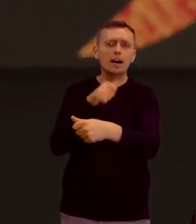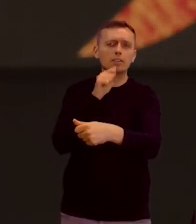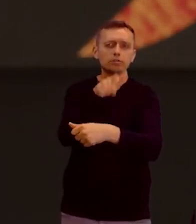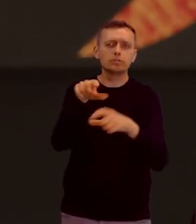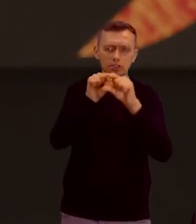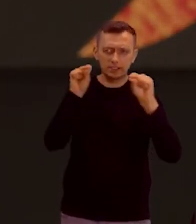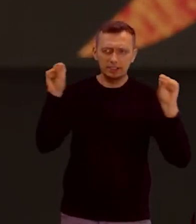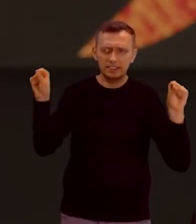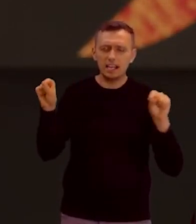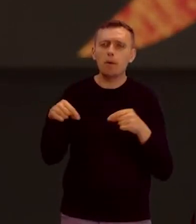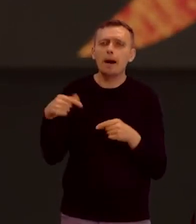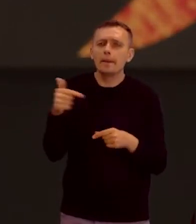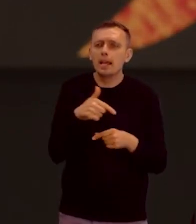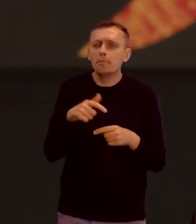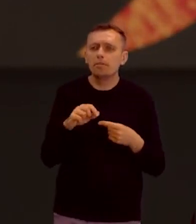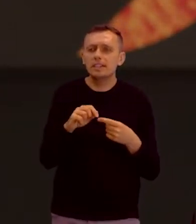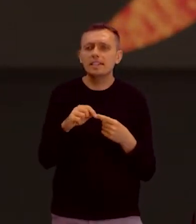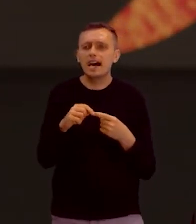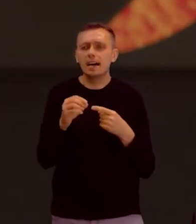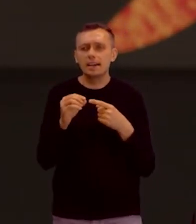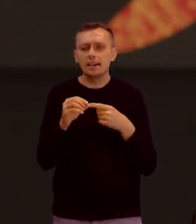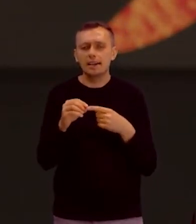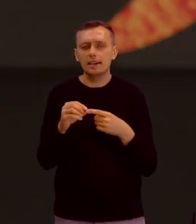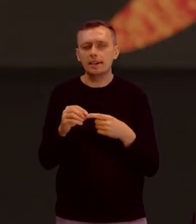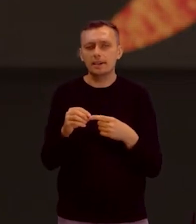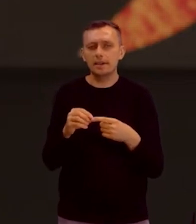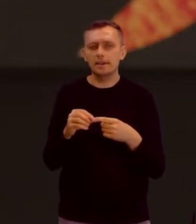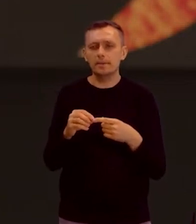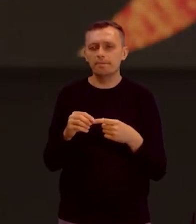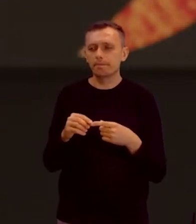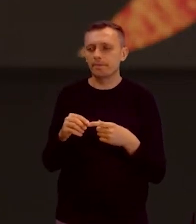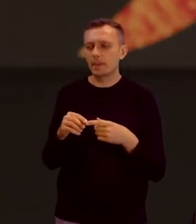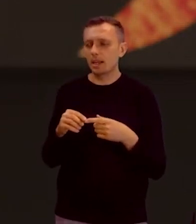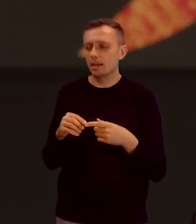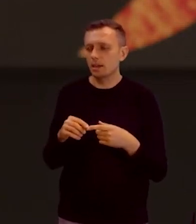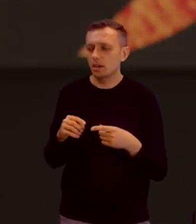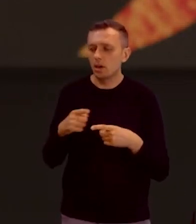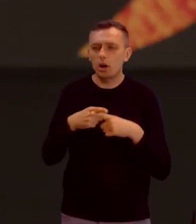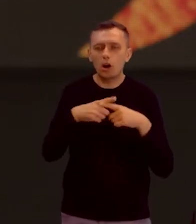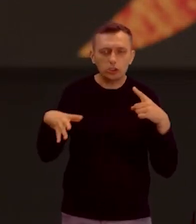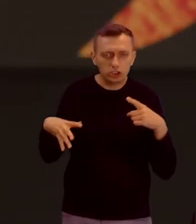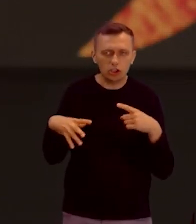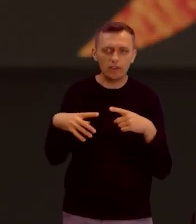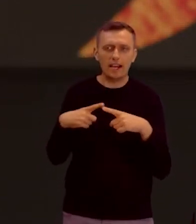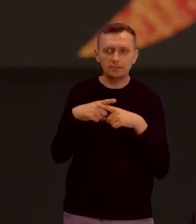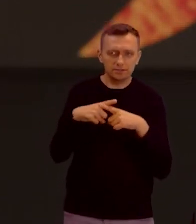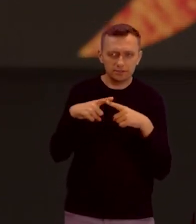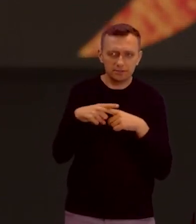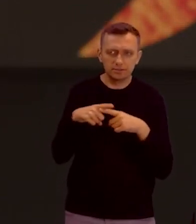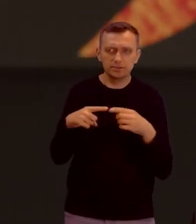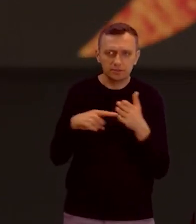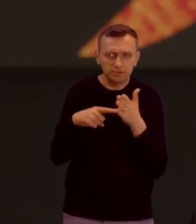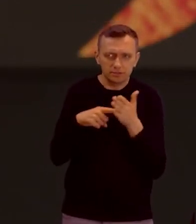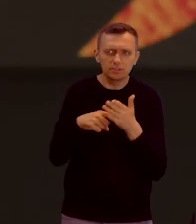Przygotowując się do tego, przeczytałem trochę na temat tego, w jaki sposób łucznicy w dawnych czasach, a nawet teraz